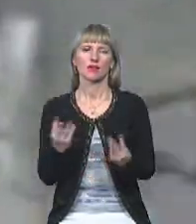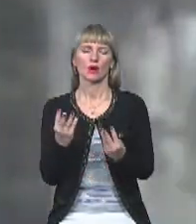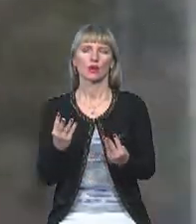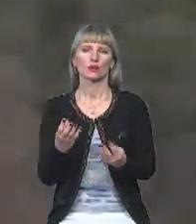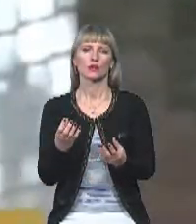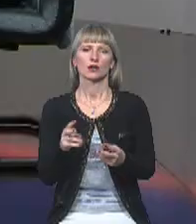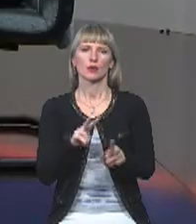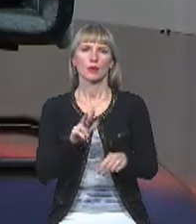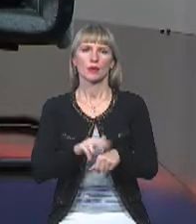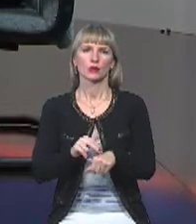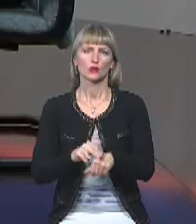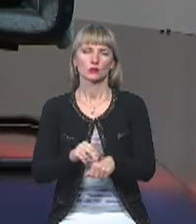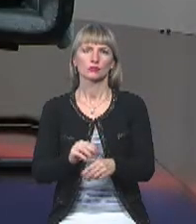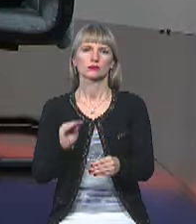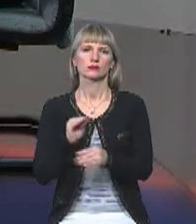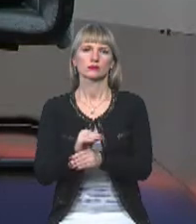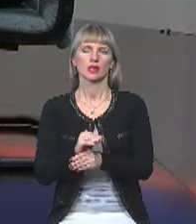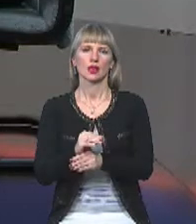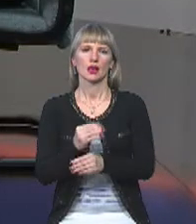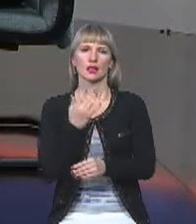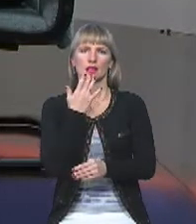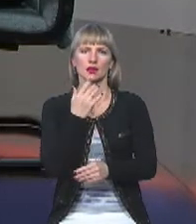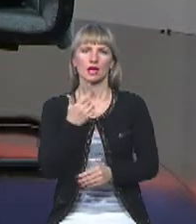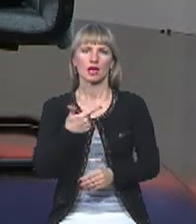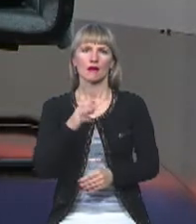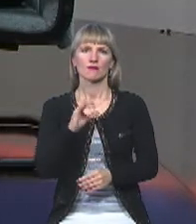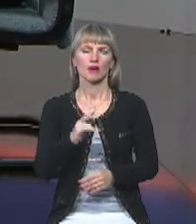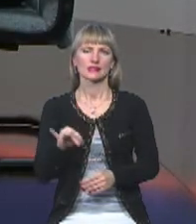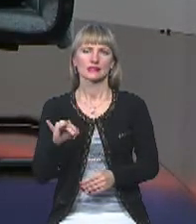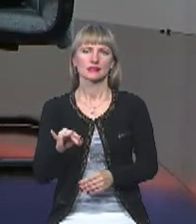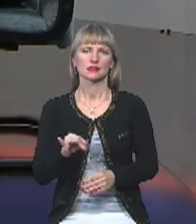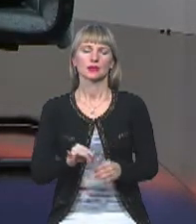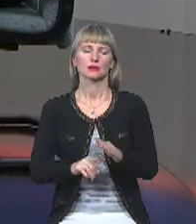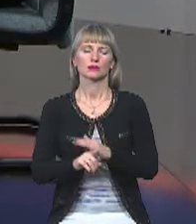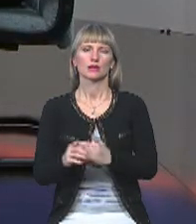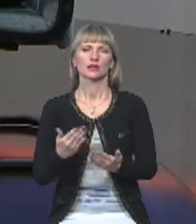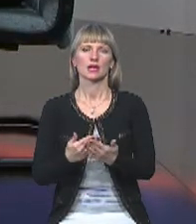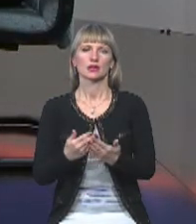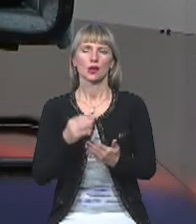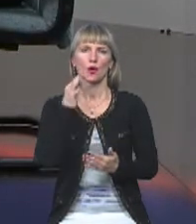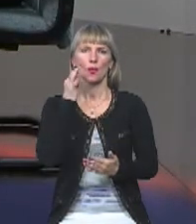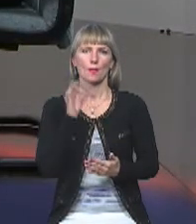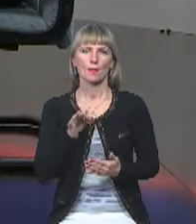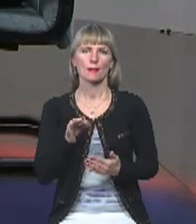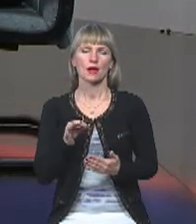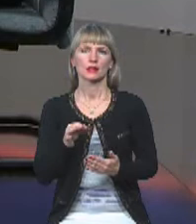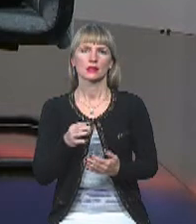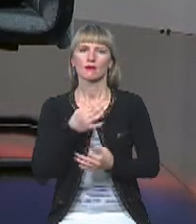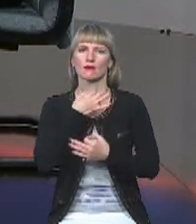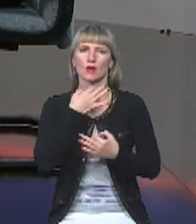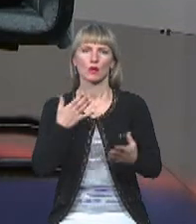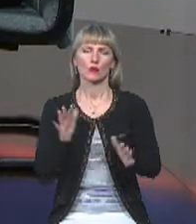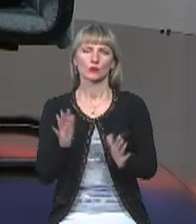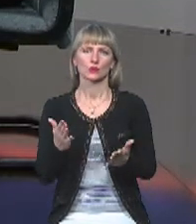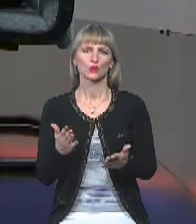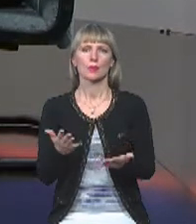Піші патрулі підсилені солдатами Національної гвардії. Навчання ці дають якось опит, це у будь-якому разі.